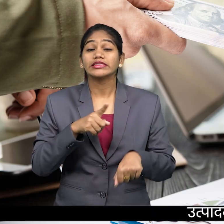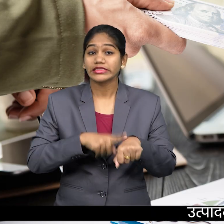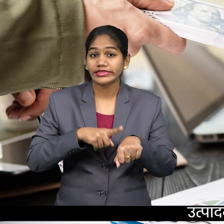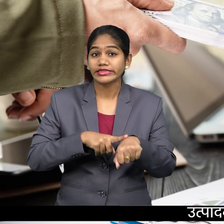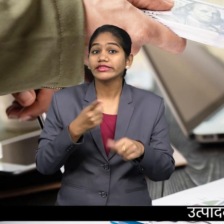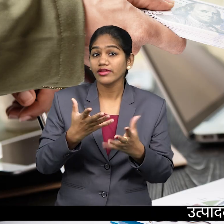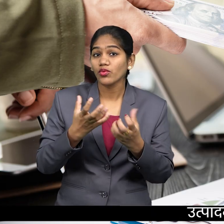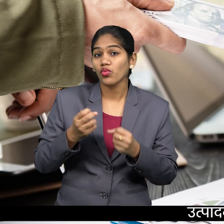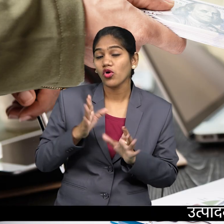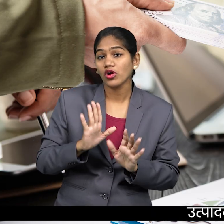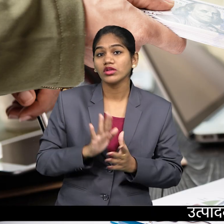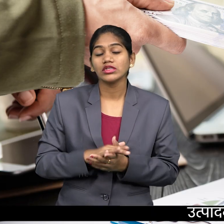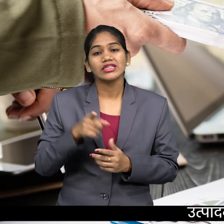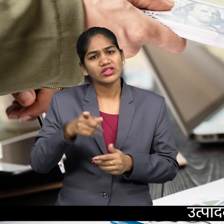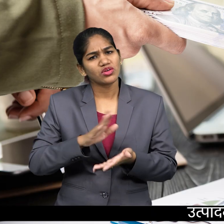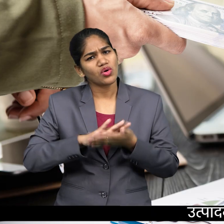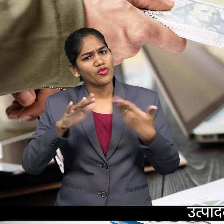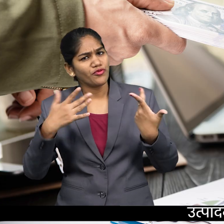उत्पादन पूर्ण करण्यासाठी